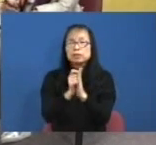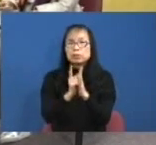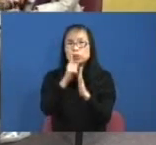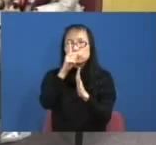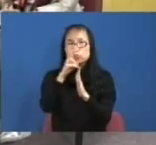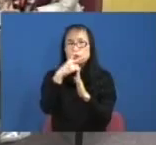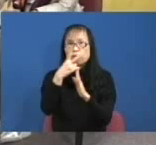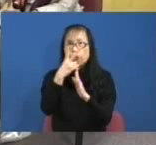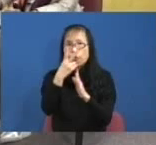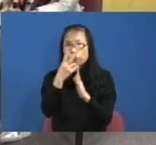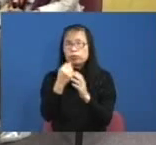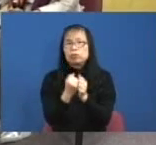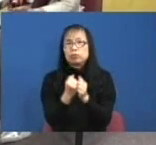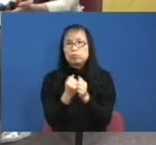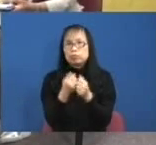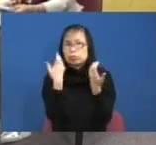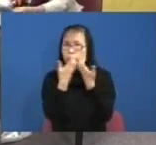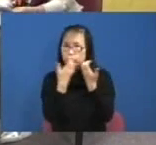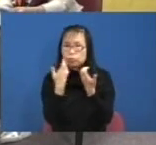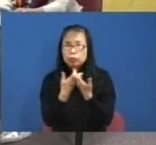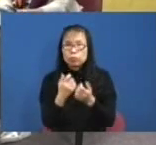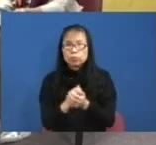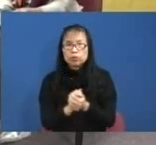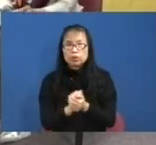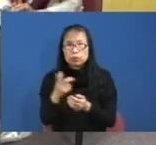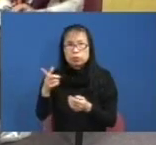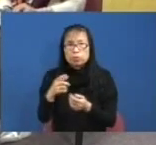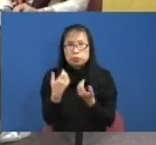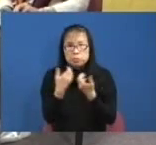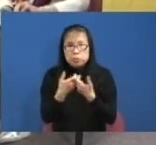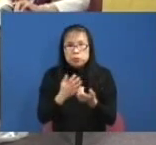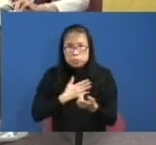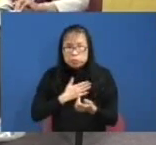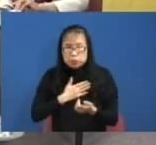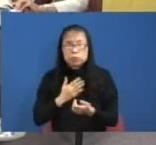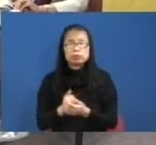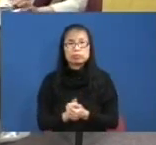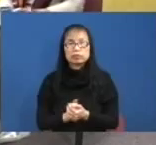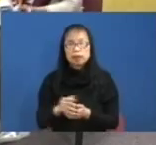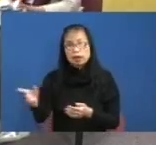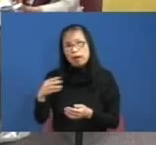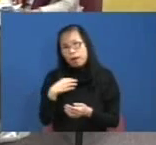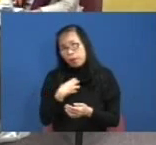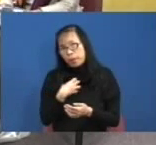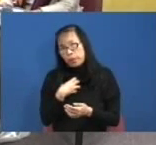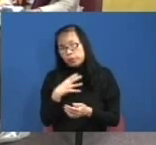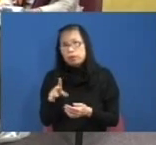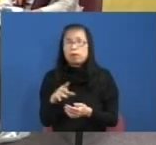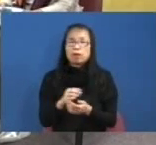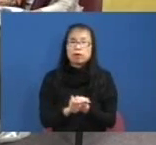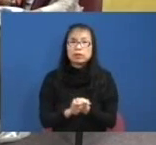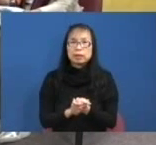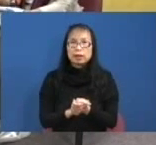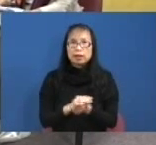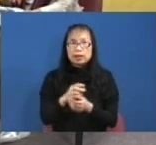雙位數咧其實都係一個幾驚嚇嘅數字 啦。係啊，所以嗱，即係我睇到嗱，即係其實由於呢個